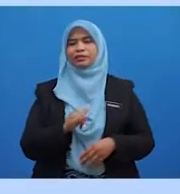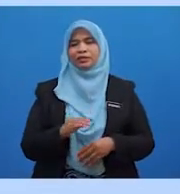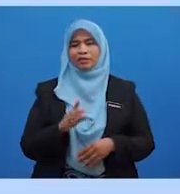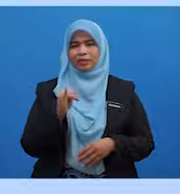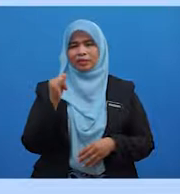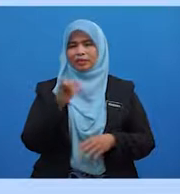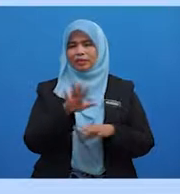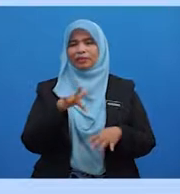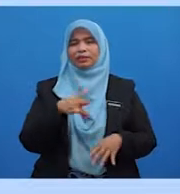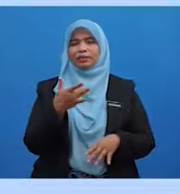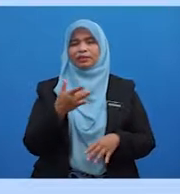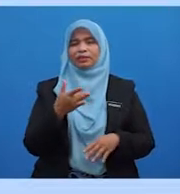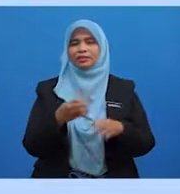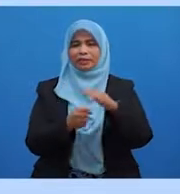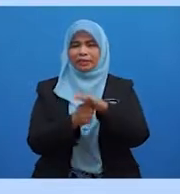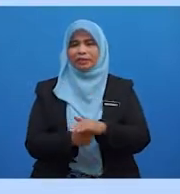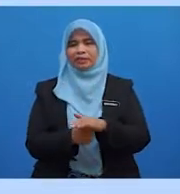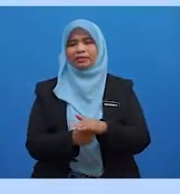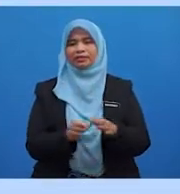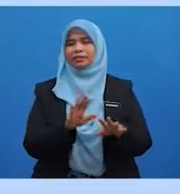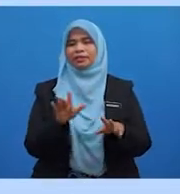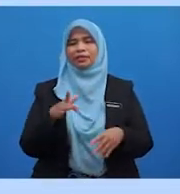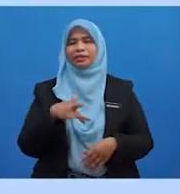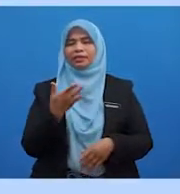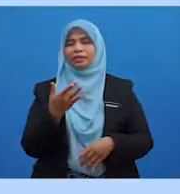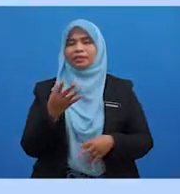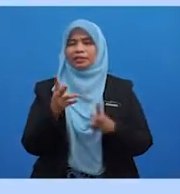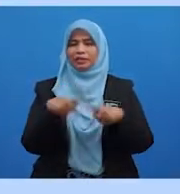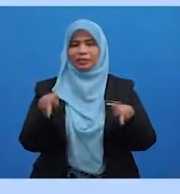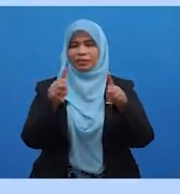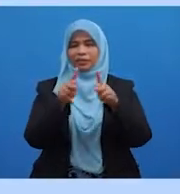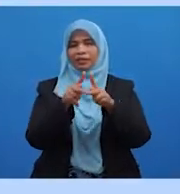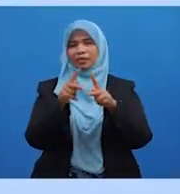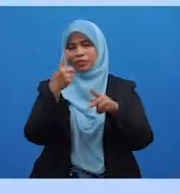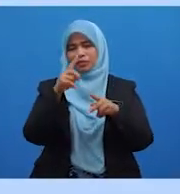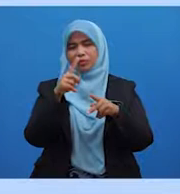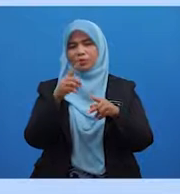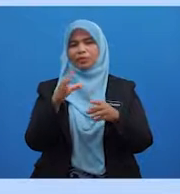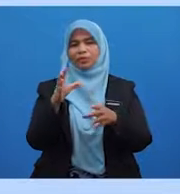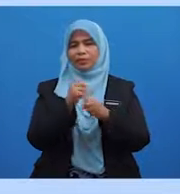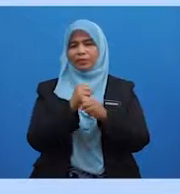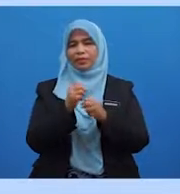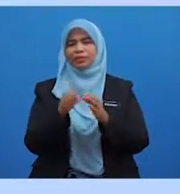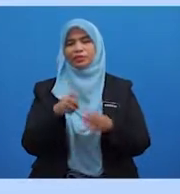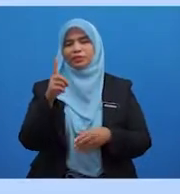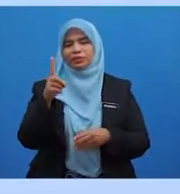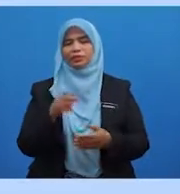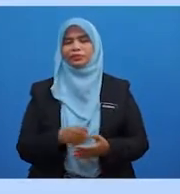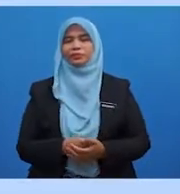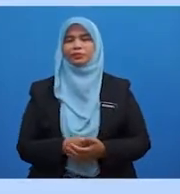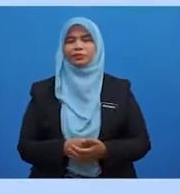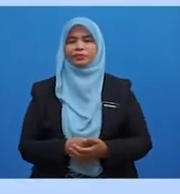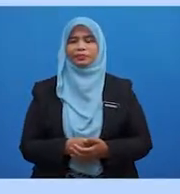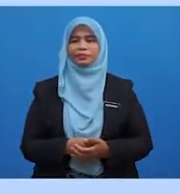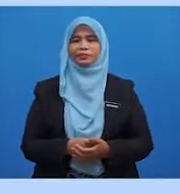tidak merasa sebarang tekanan, tidak pula merasakan apa kepentingan atau peluang untuk memperolehi kemenangan.